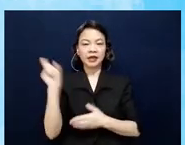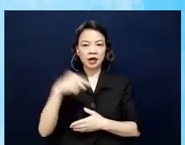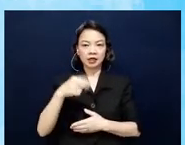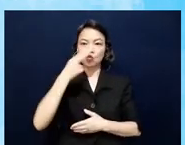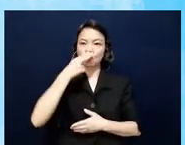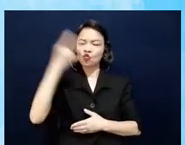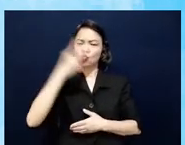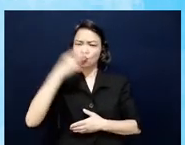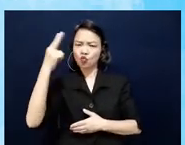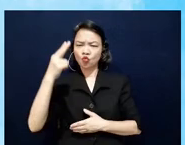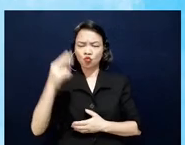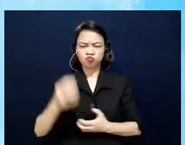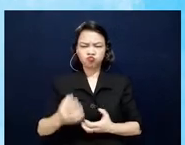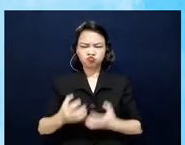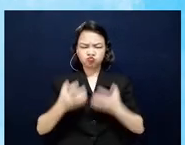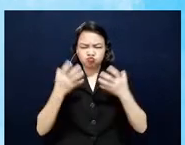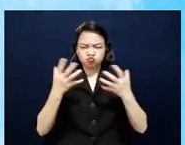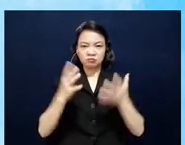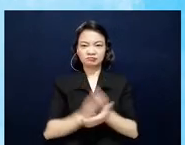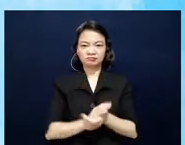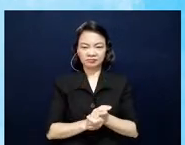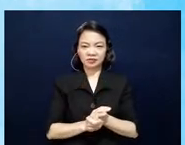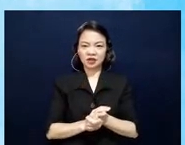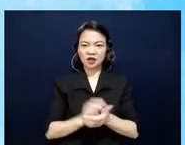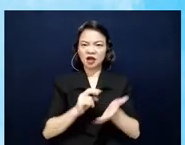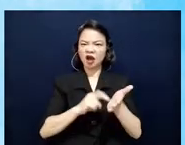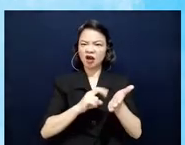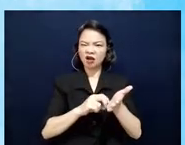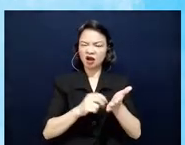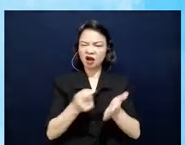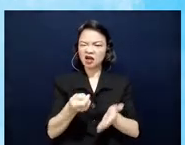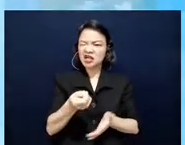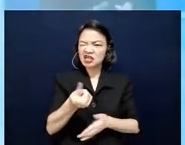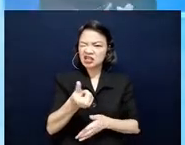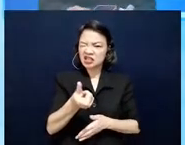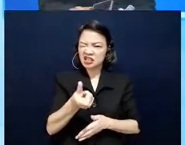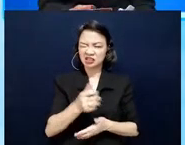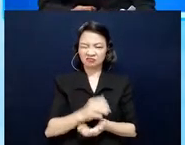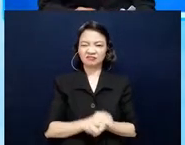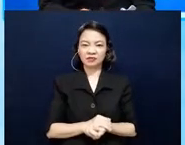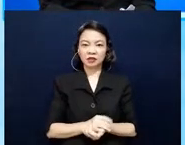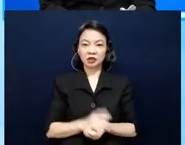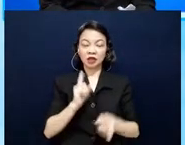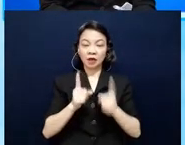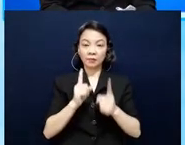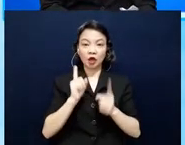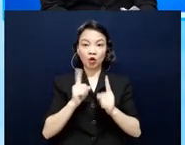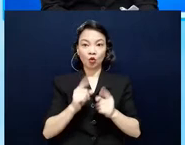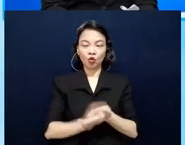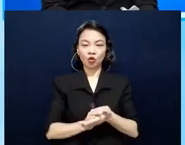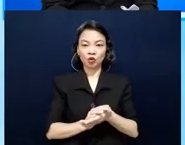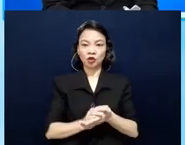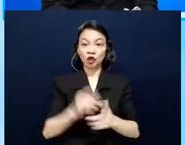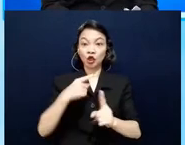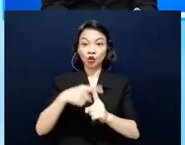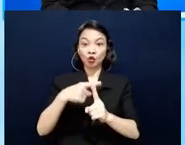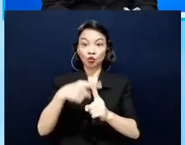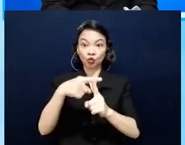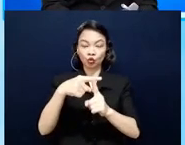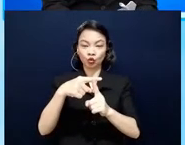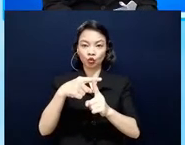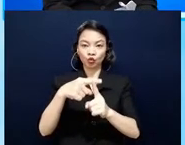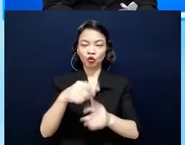anak muda. Angka ini mungkin kelihatan lebih kecil ya Mbak Brigita, tapi kalau diperhitungkan berkurangnya